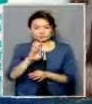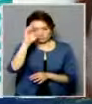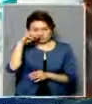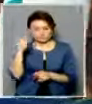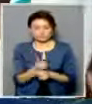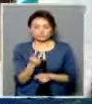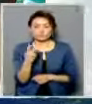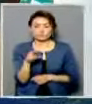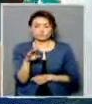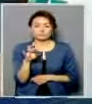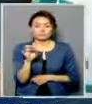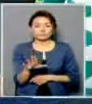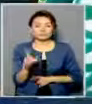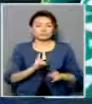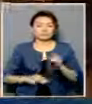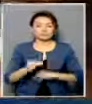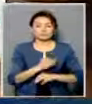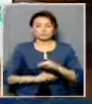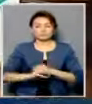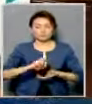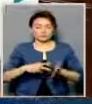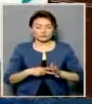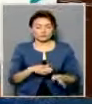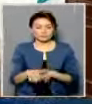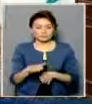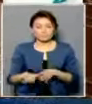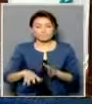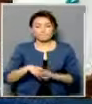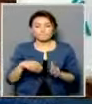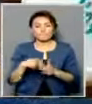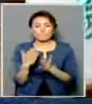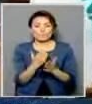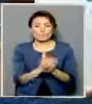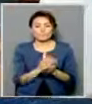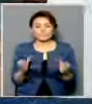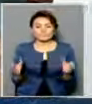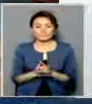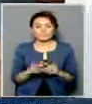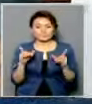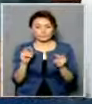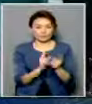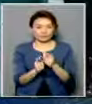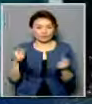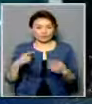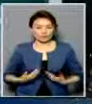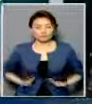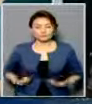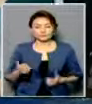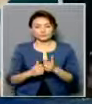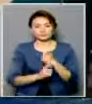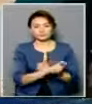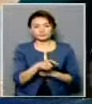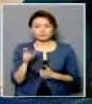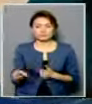региона серег shop генов на совещании обсуждались планы реализации предвыборной программы партий путь перемен достойная жизнь каждому гражданину